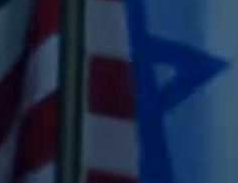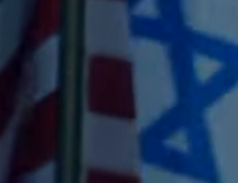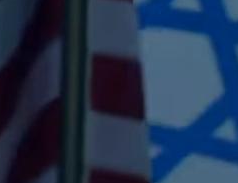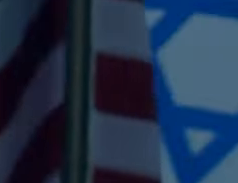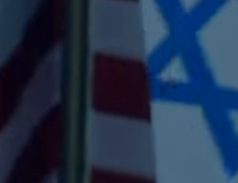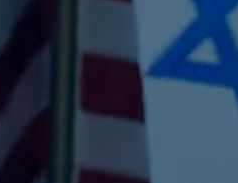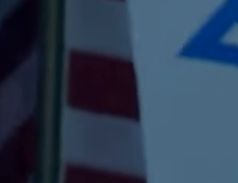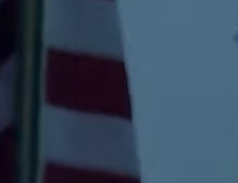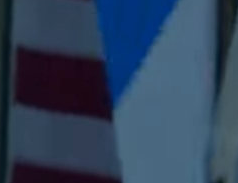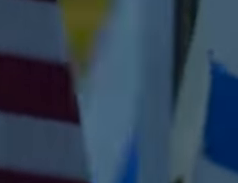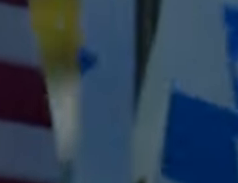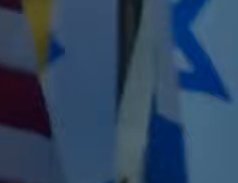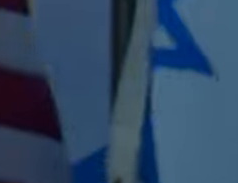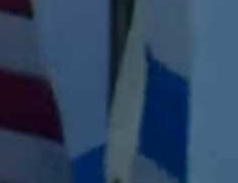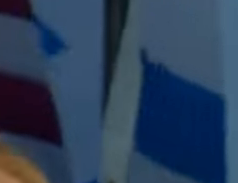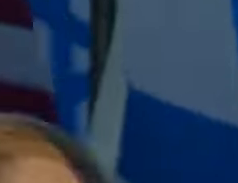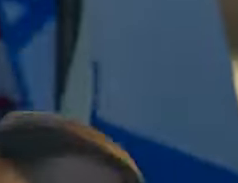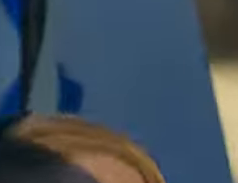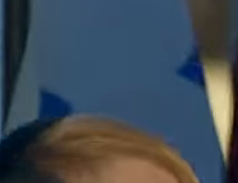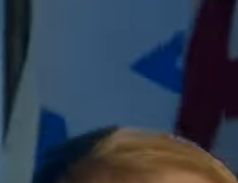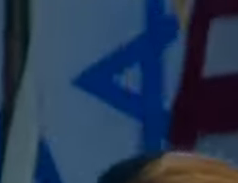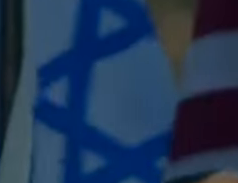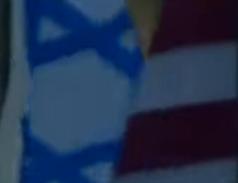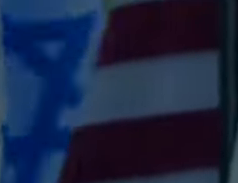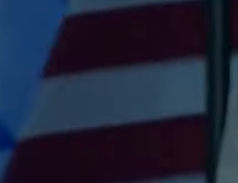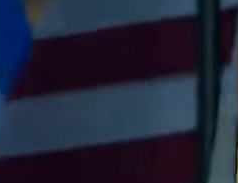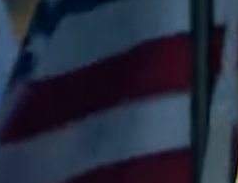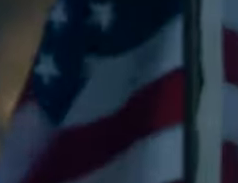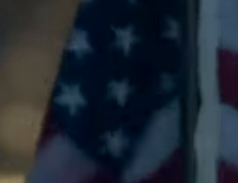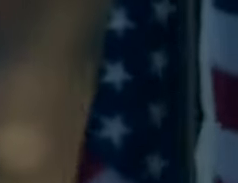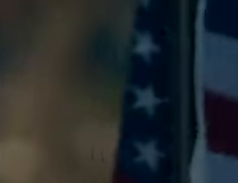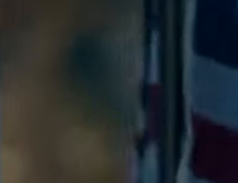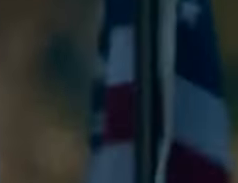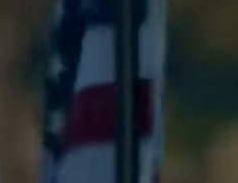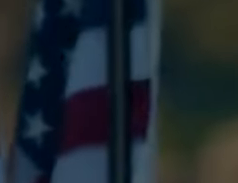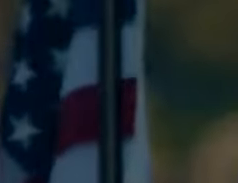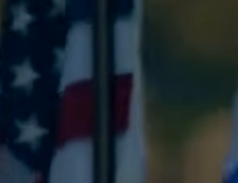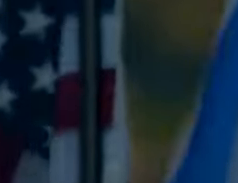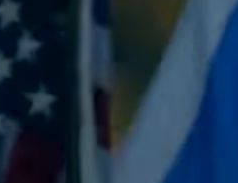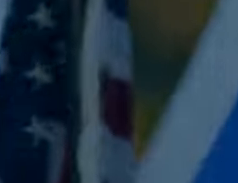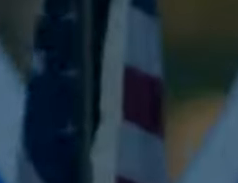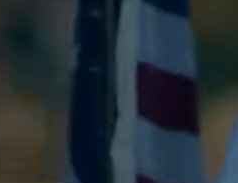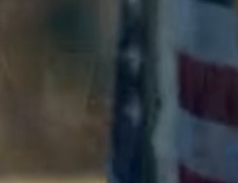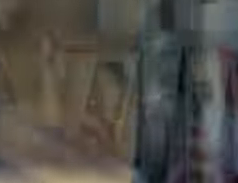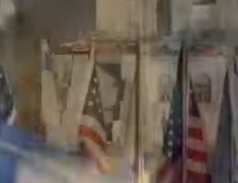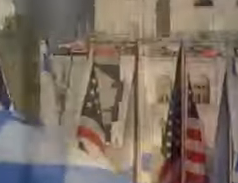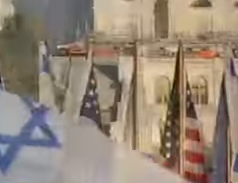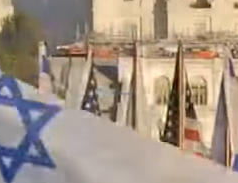תודה לעומר אדם, תודה לכולם, השם ישמור אתכם. ניפגש בירושלים!